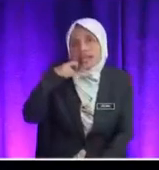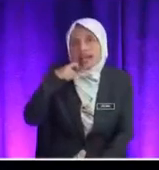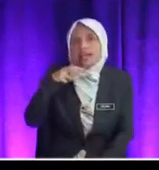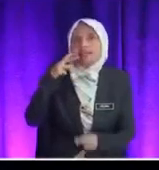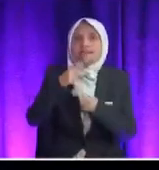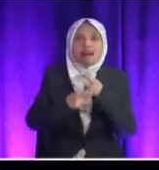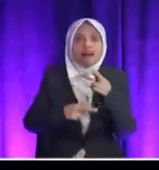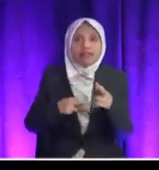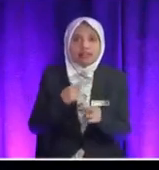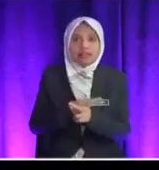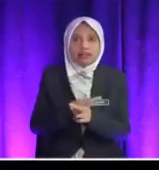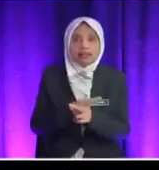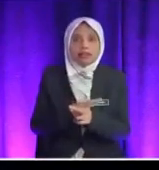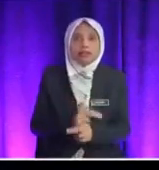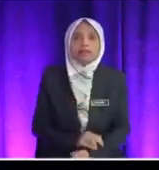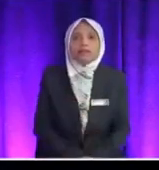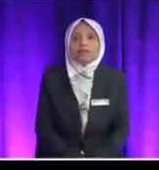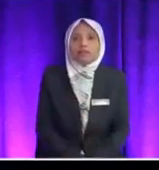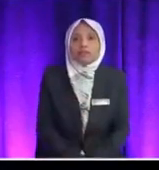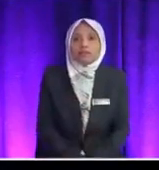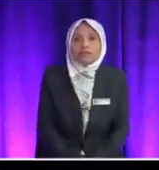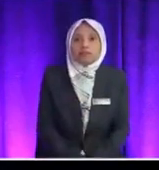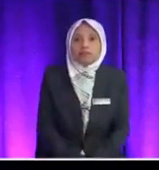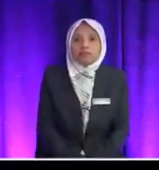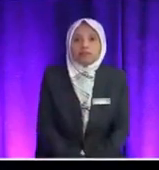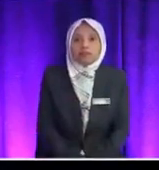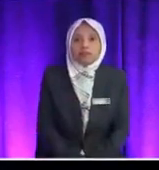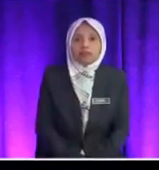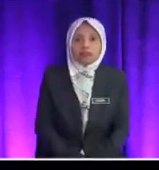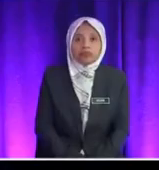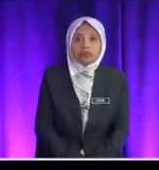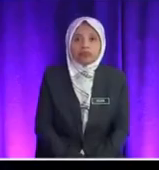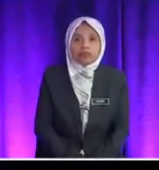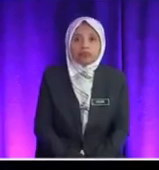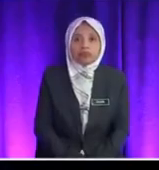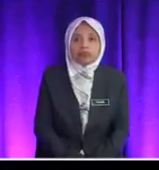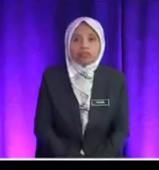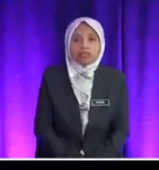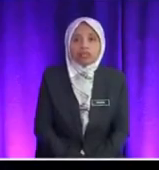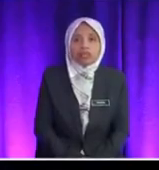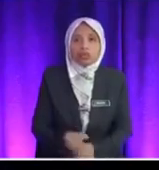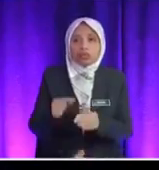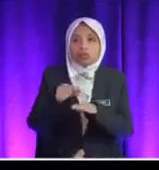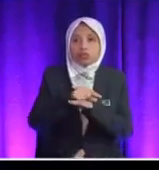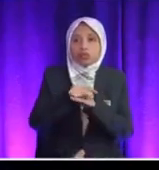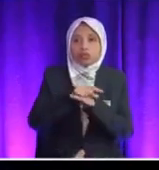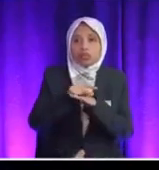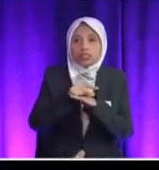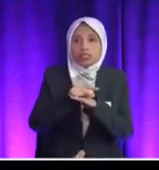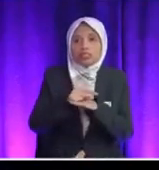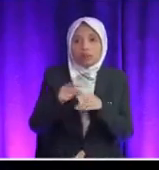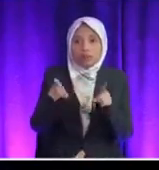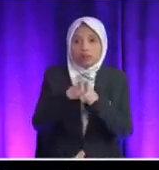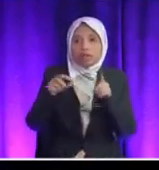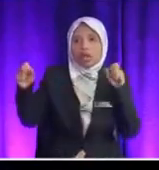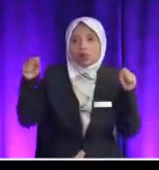dan yeah website ataupun bagi menghilang Saya baik rumah cantik oke tenun kain agak kasar Chairul